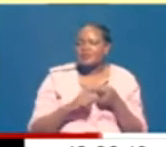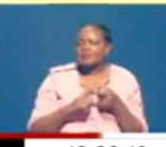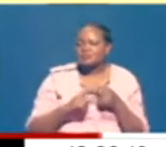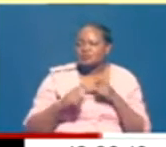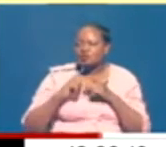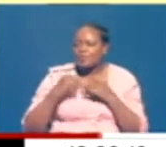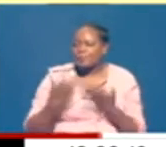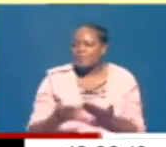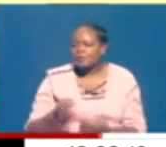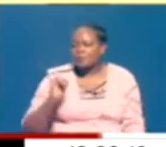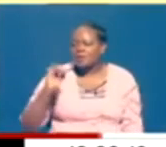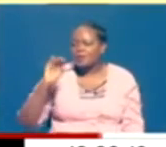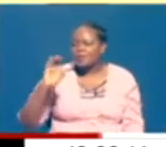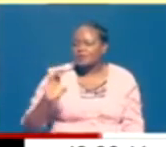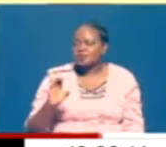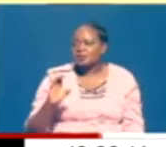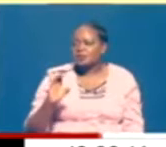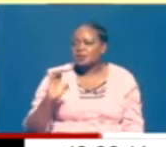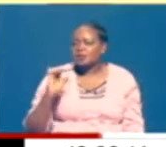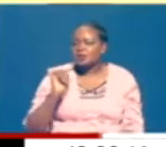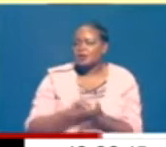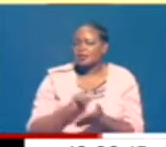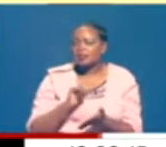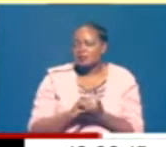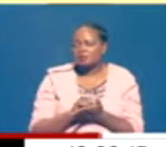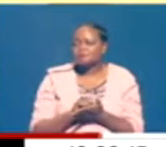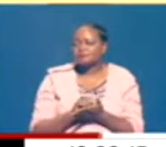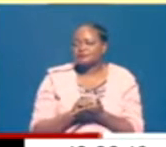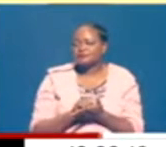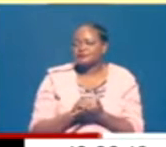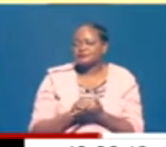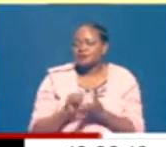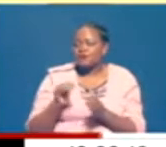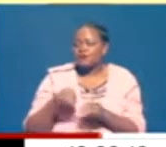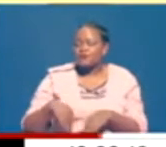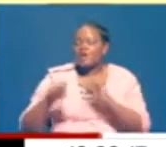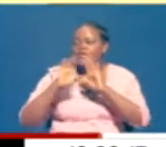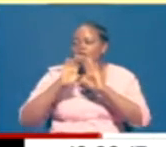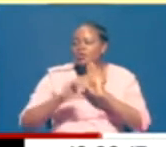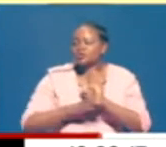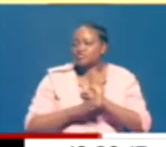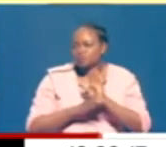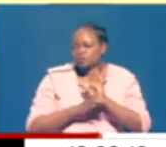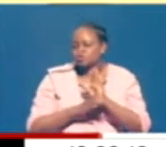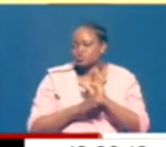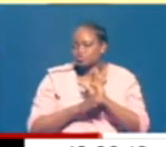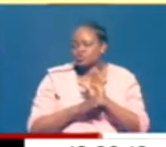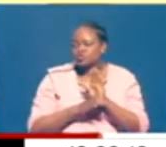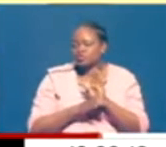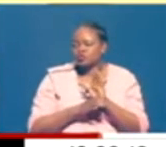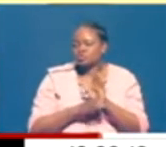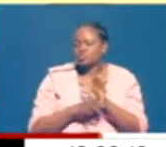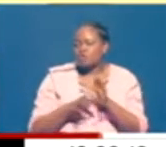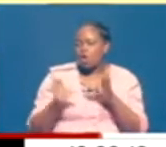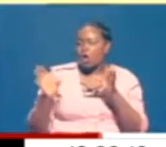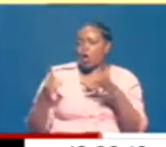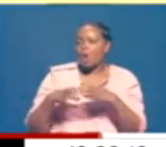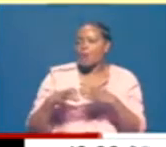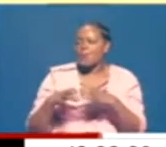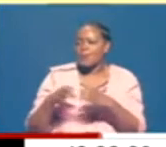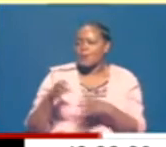tena IBC, wakasema kwamba IBC kulingana na katiba, quorum lazima ya kila